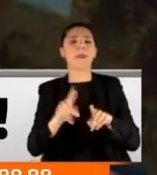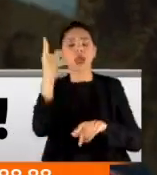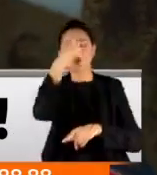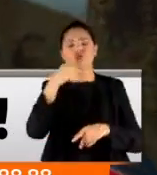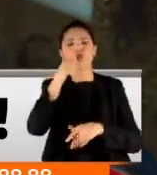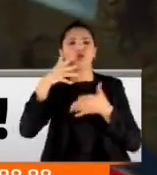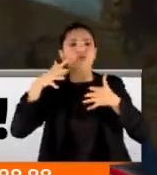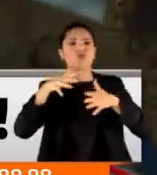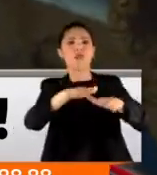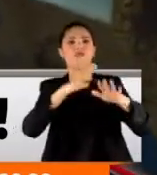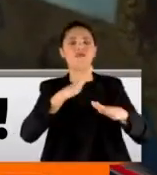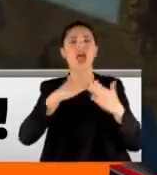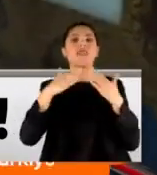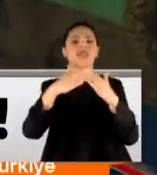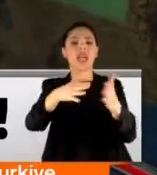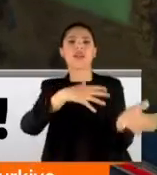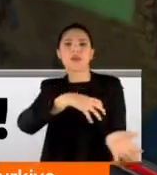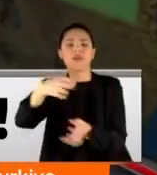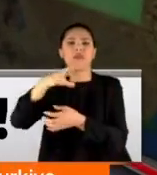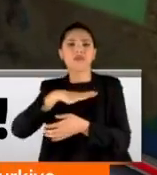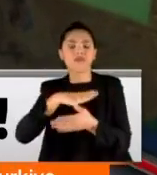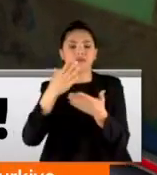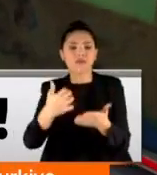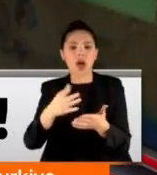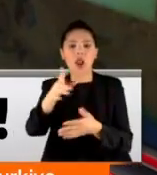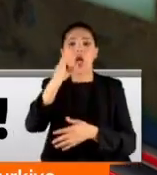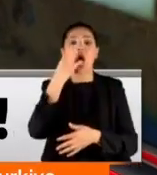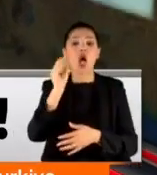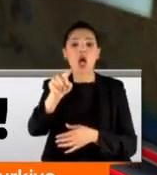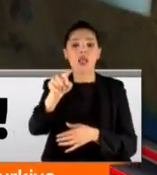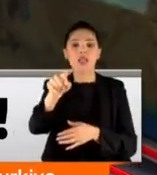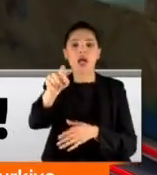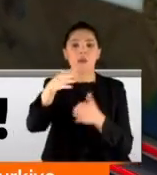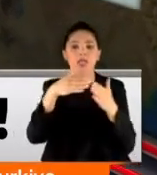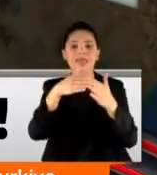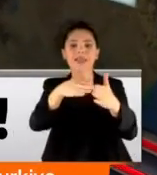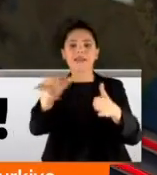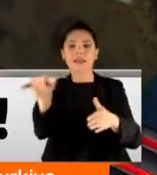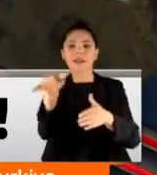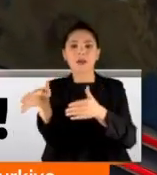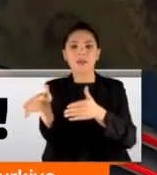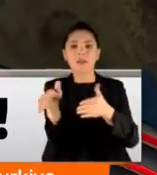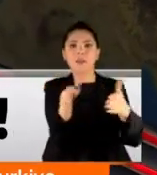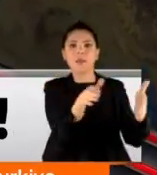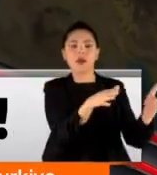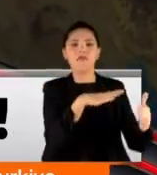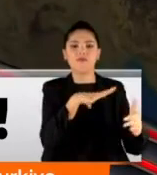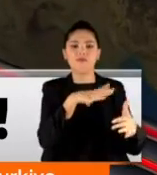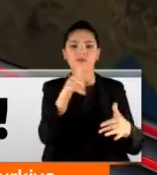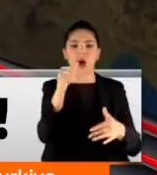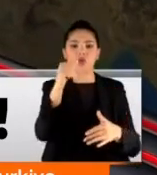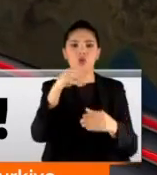bastı. Teknelerden görüntüler var, sürüklenen tekneler var. İşte bu o görüntü. Yan yana onlarca tekne işte bu şekilde